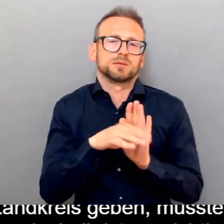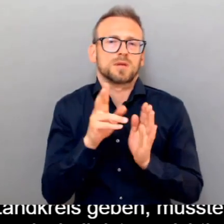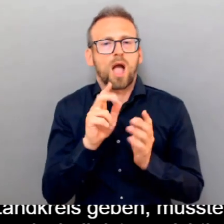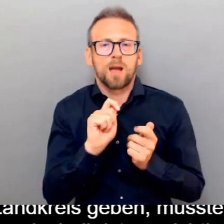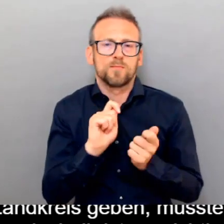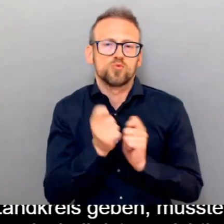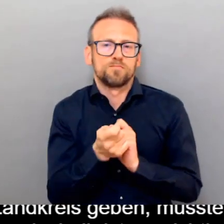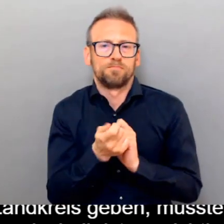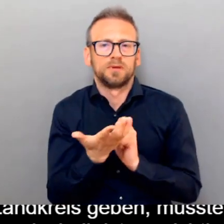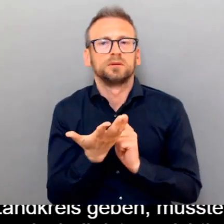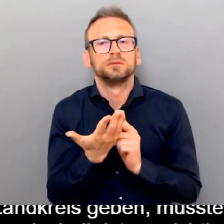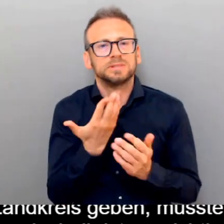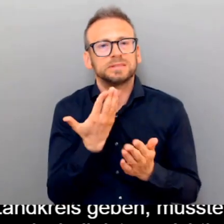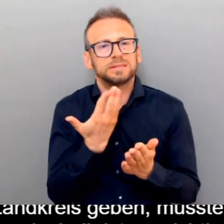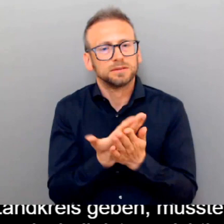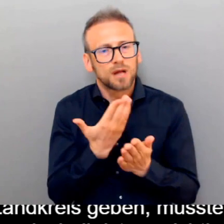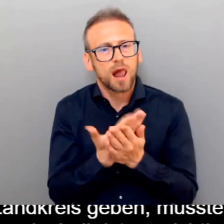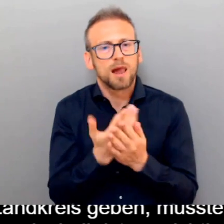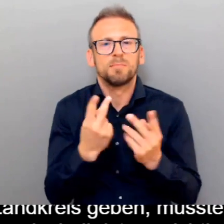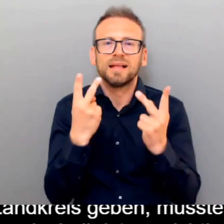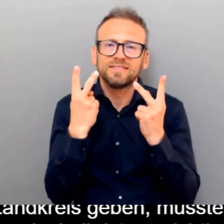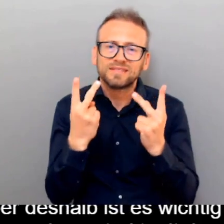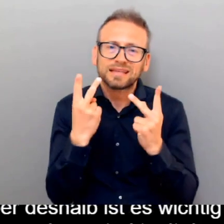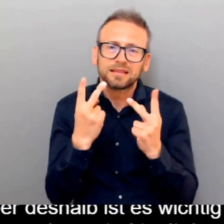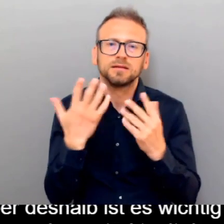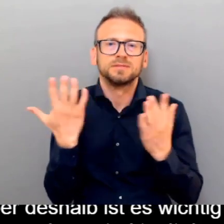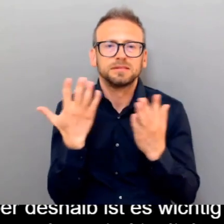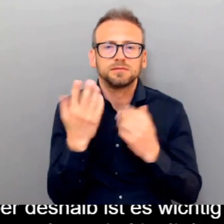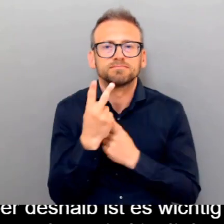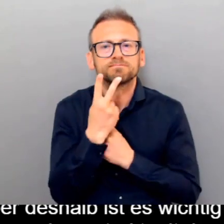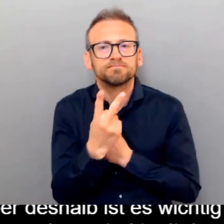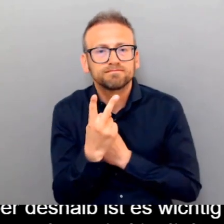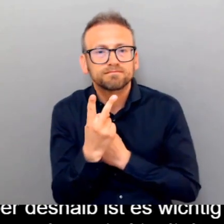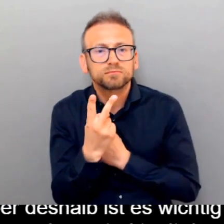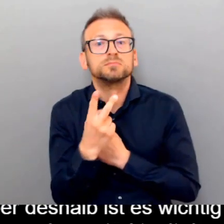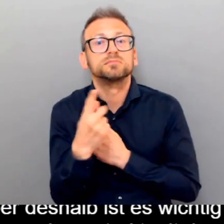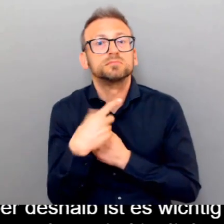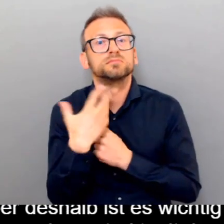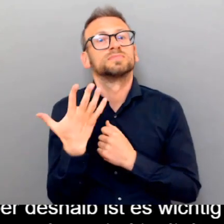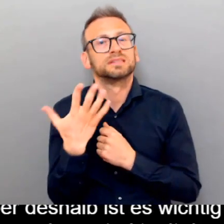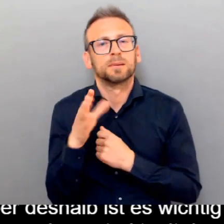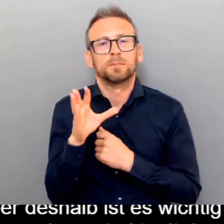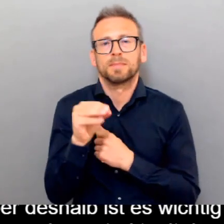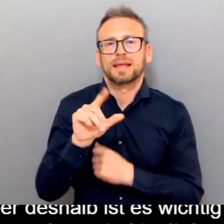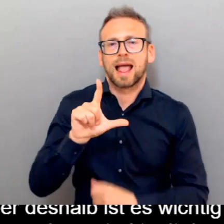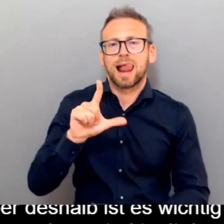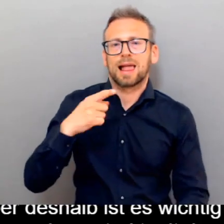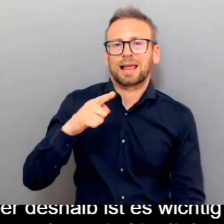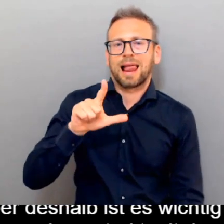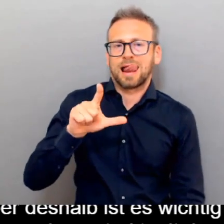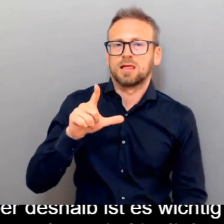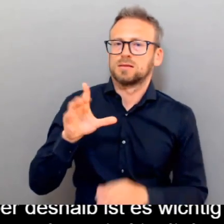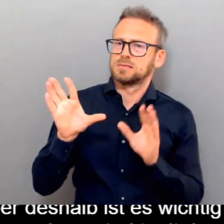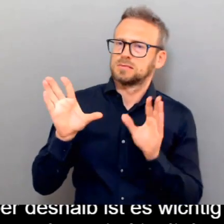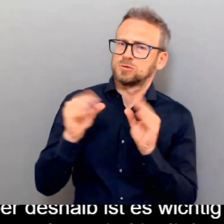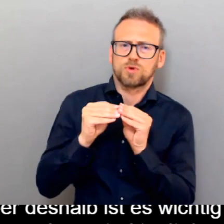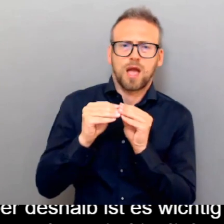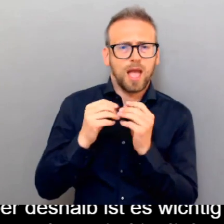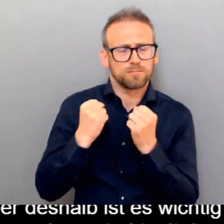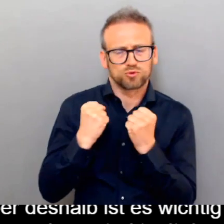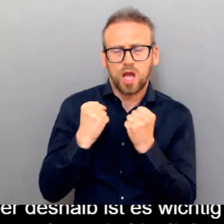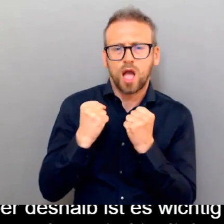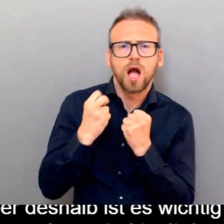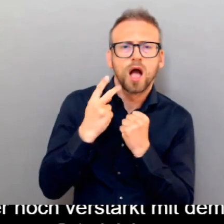verstärken. Es sind auch viele der Mitarbeiter inzwischen bereits vor Ort mit angekommen, um hier